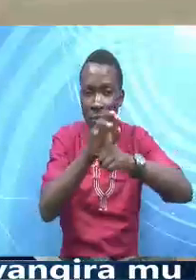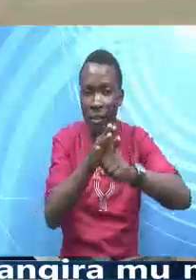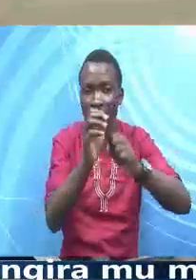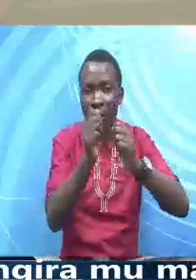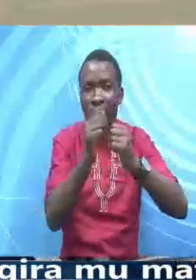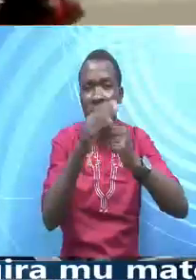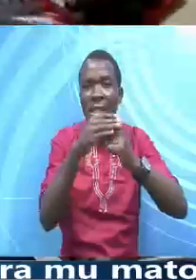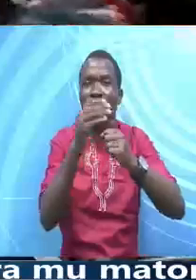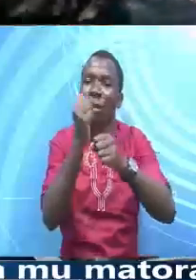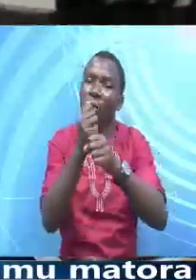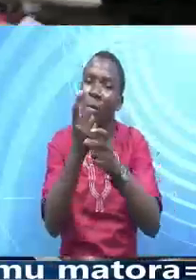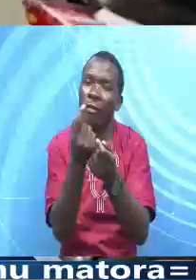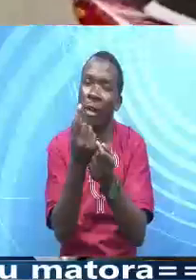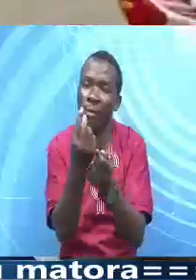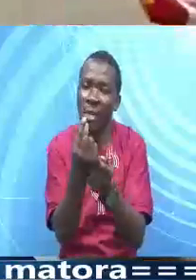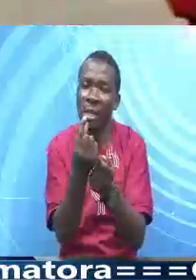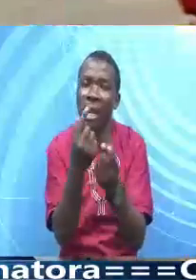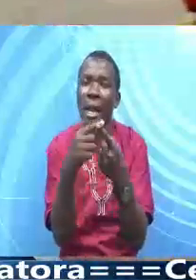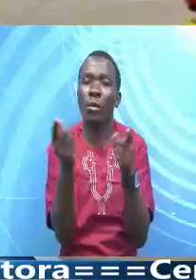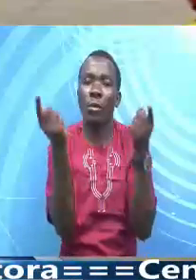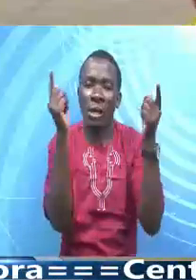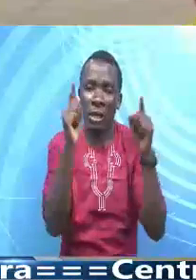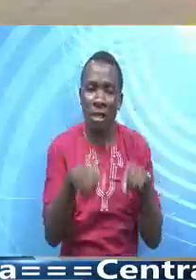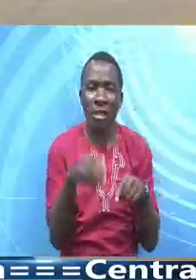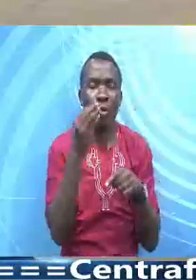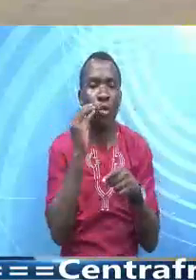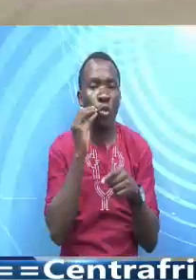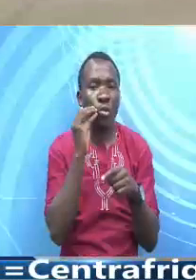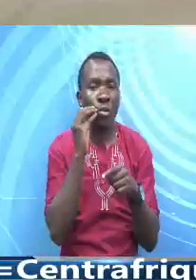Ugakorera makeya ariko ugataha kare mu rwego rwo kwirinda.